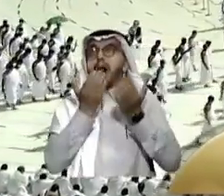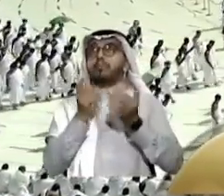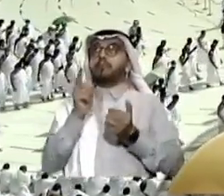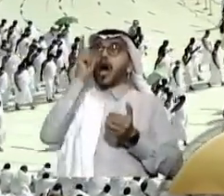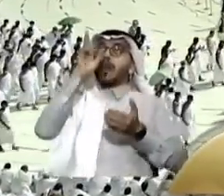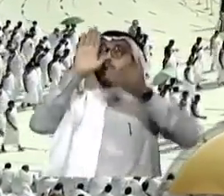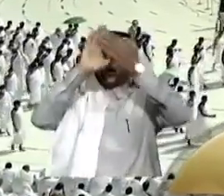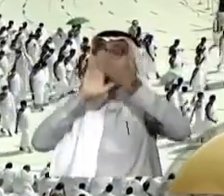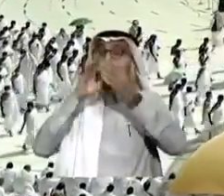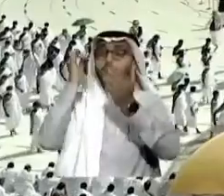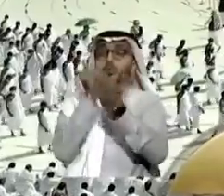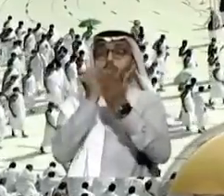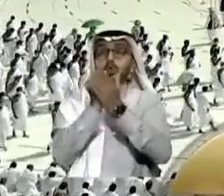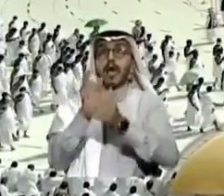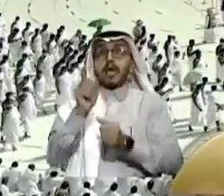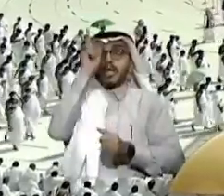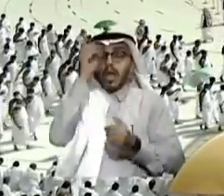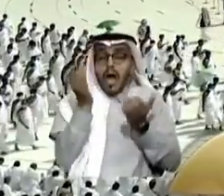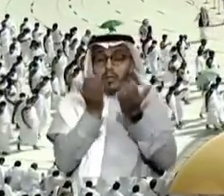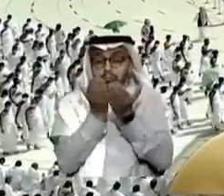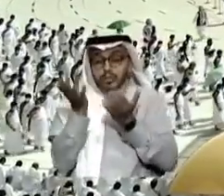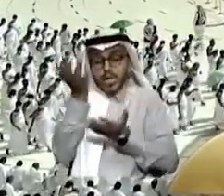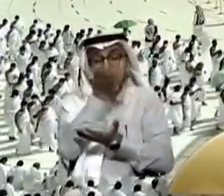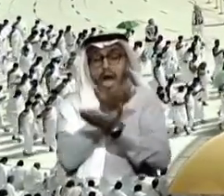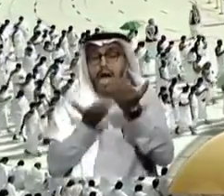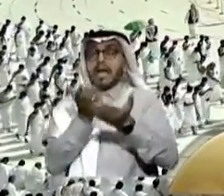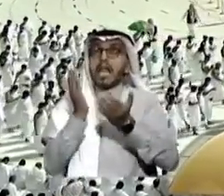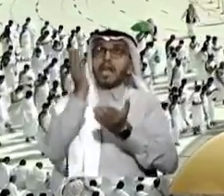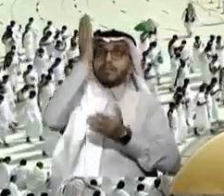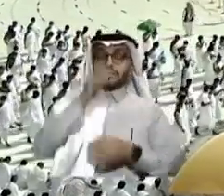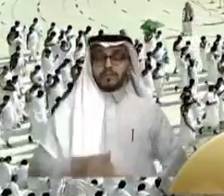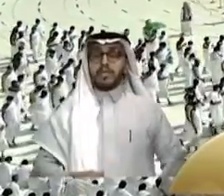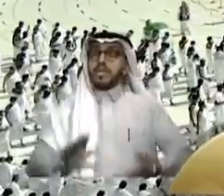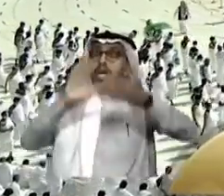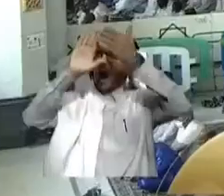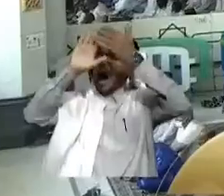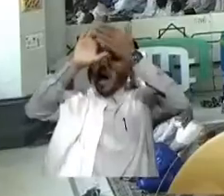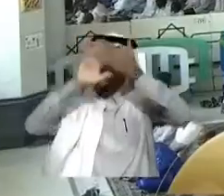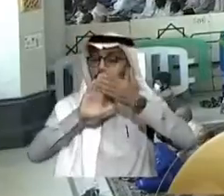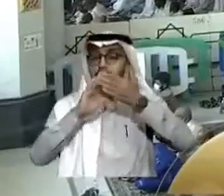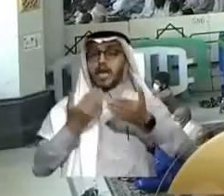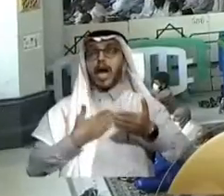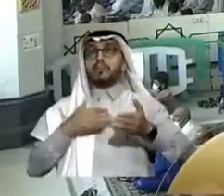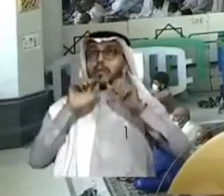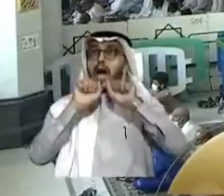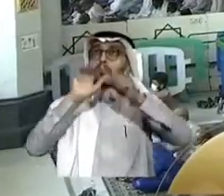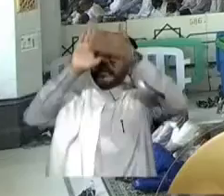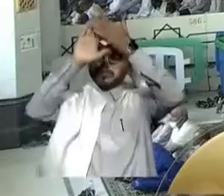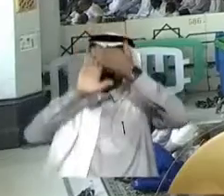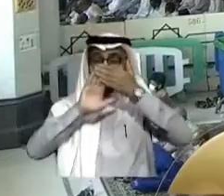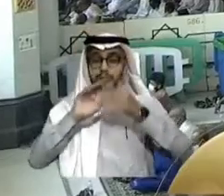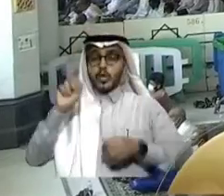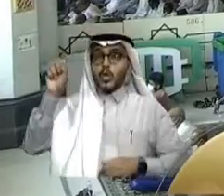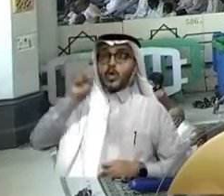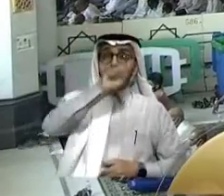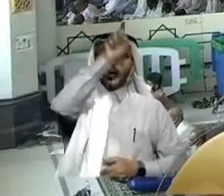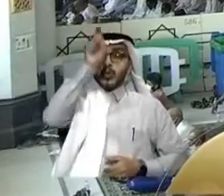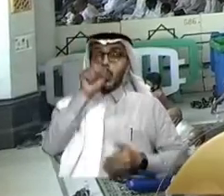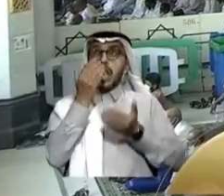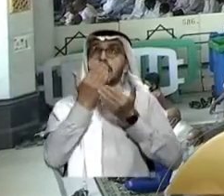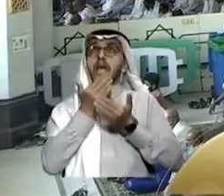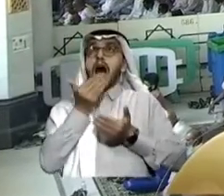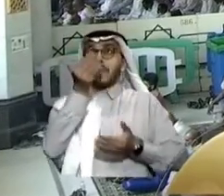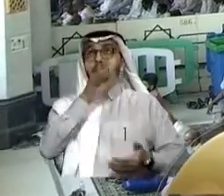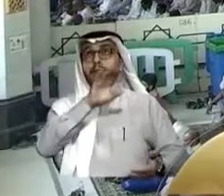همومك، واستكشفته كروبك، واستعنته على أمورك، وسألته من